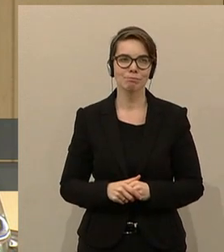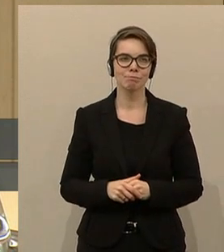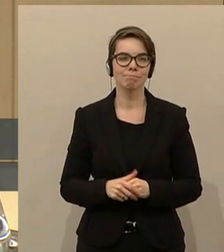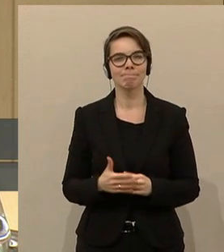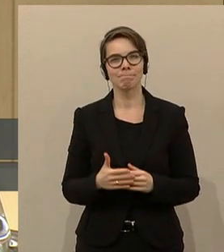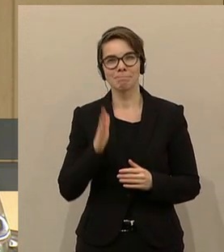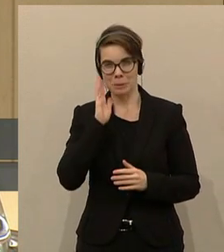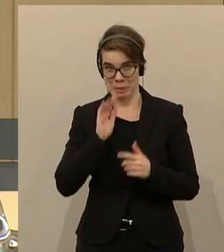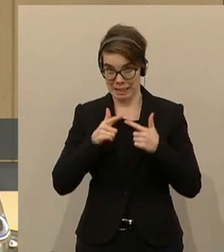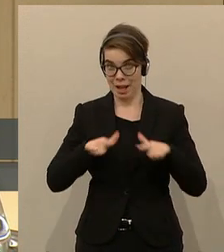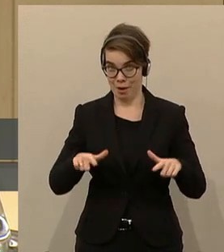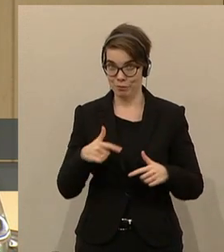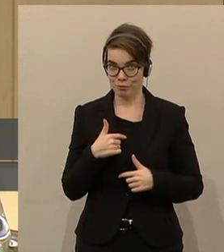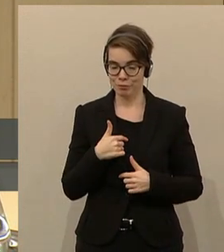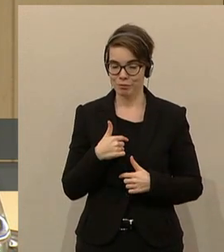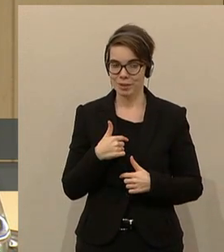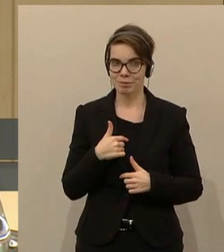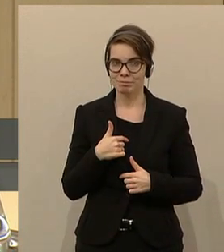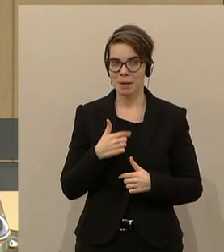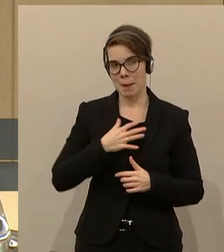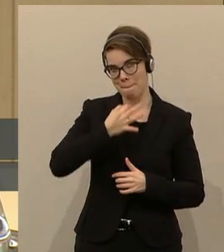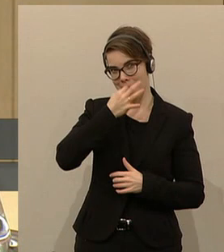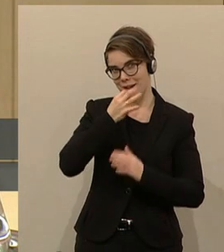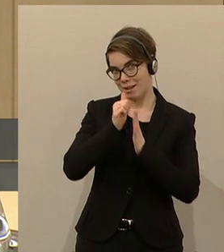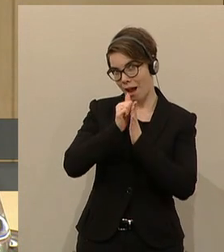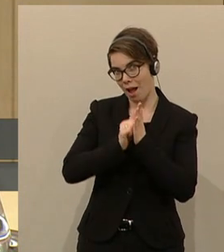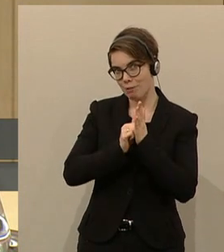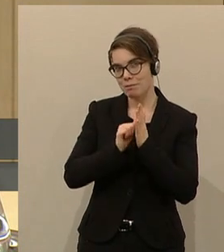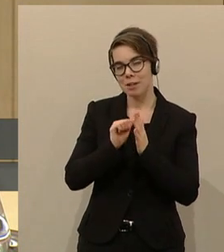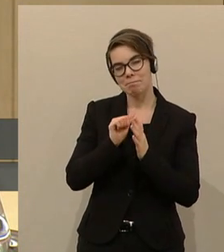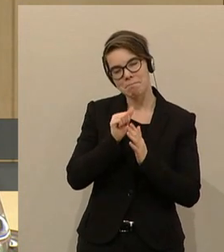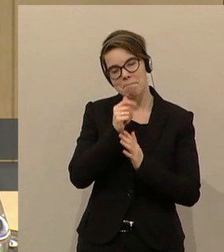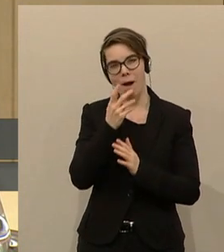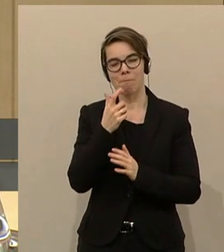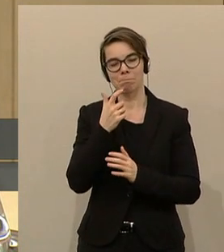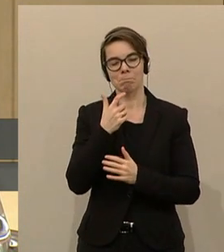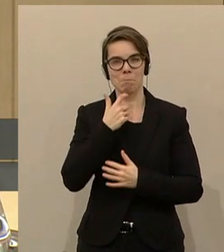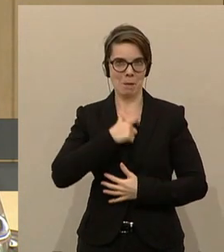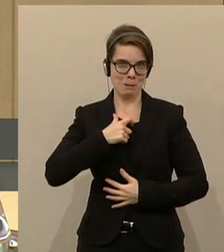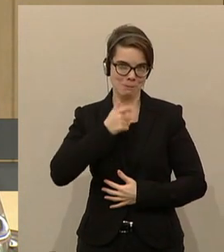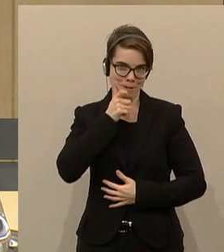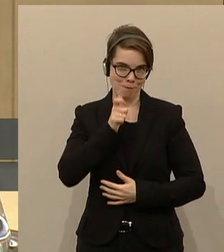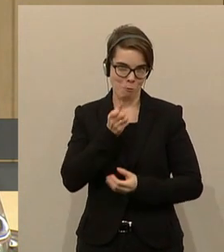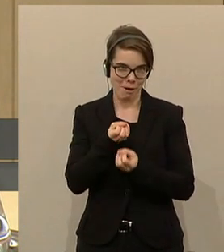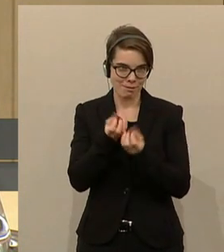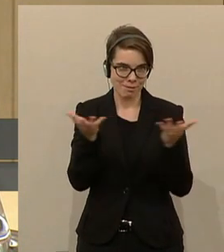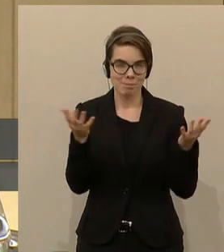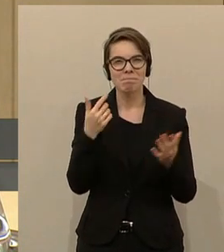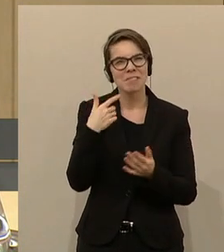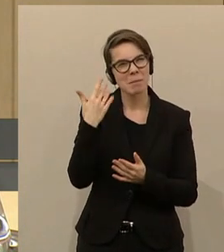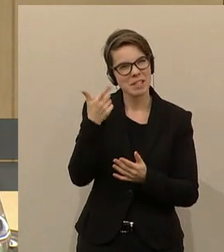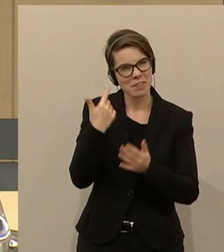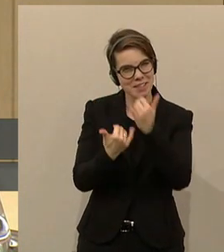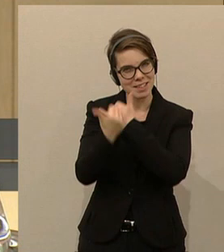gestatten Sie mir an Anfang meiner Rede ein paar persönliche Worte. Als ich vor 22 Jahren in